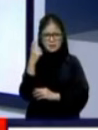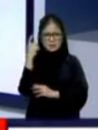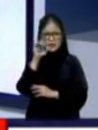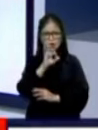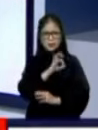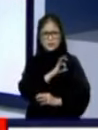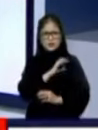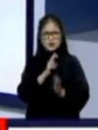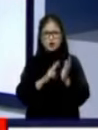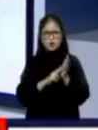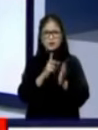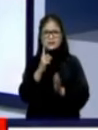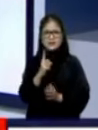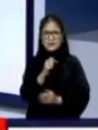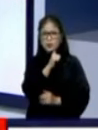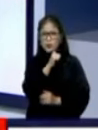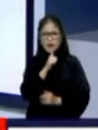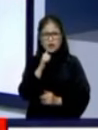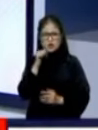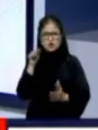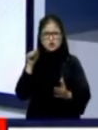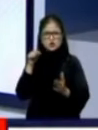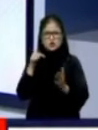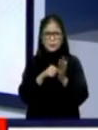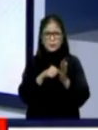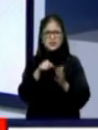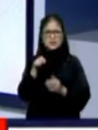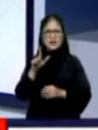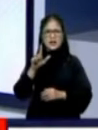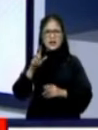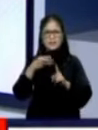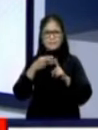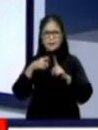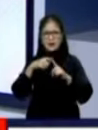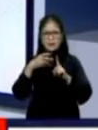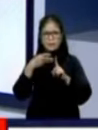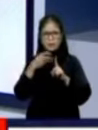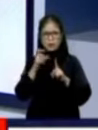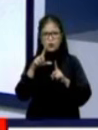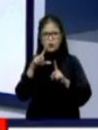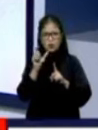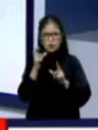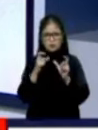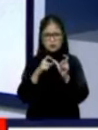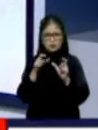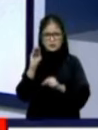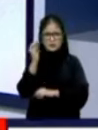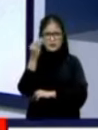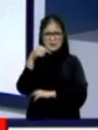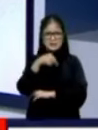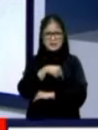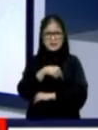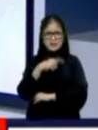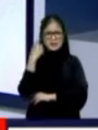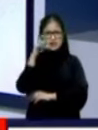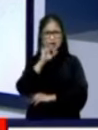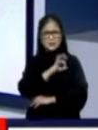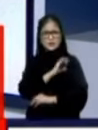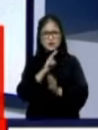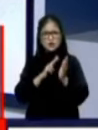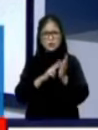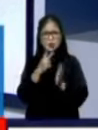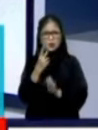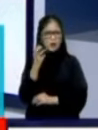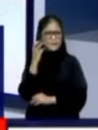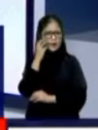Baswedan mencoblos di kediamannya di Lebak Bulus, Jakarta Selatan. Kemudian ada Capres nomor urut 2 Prabowo Subianto